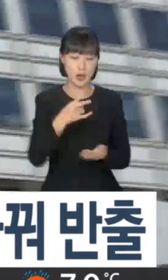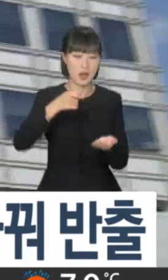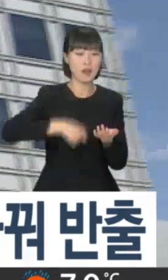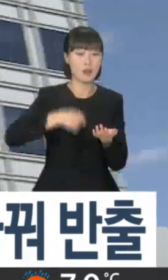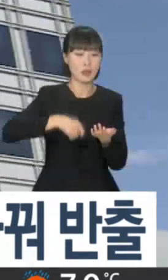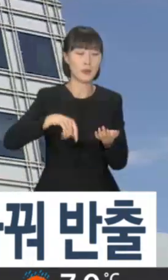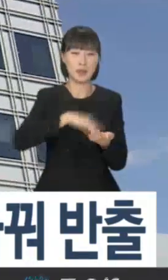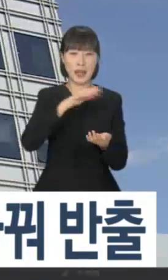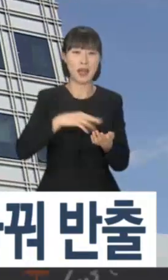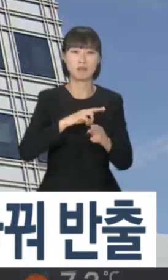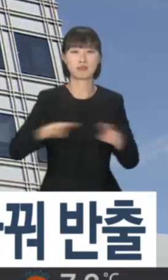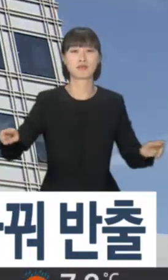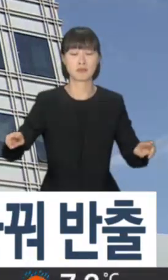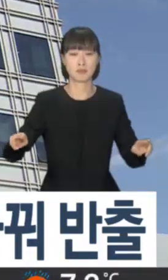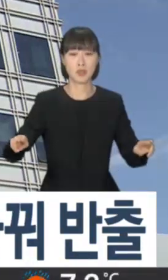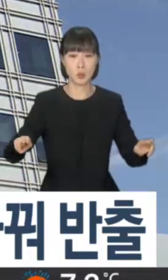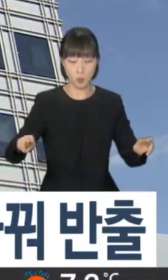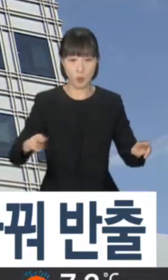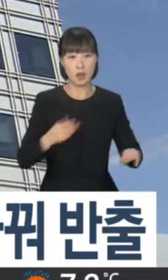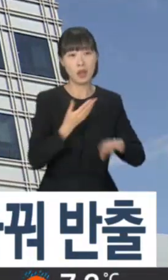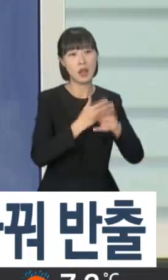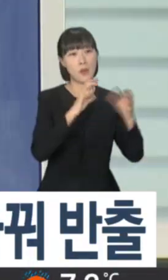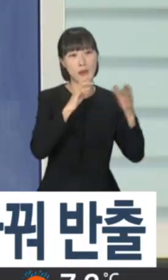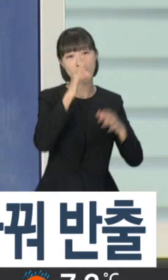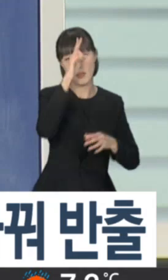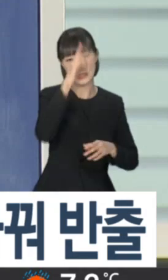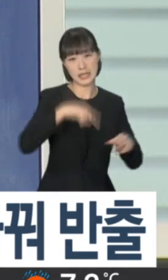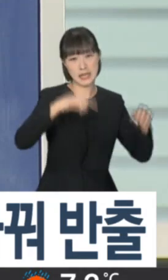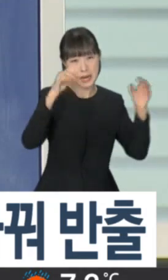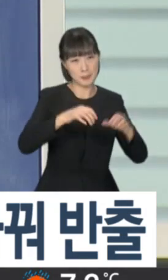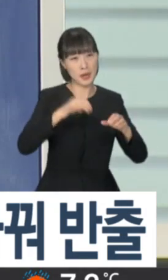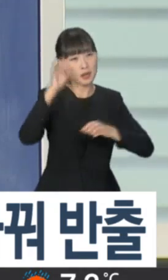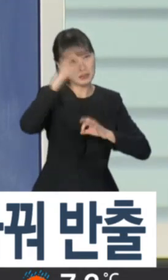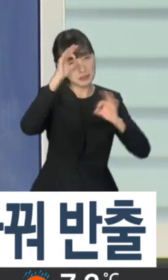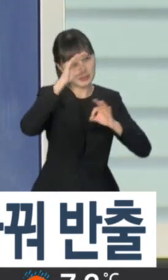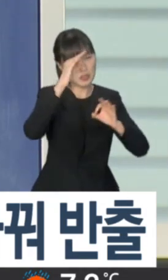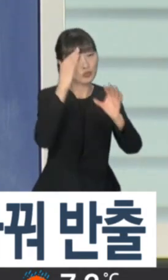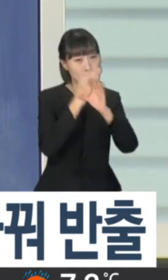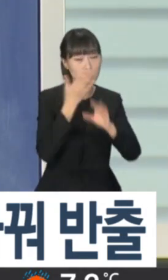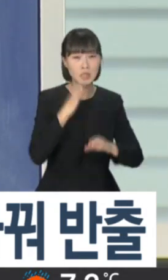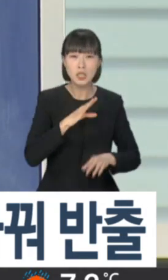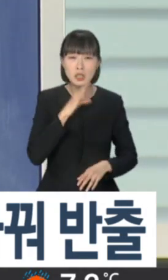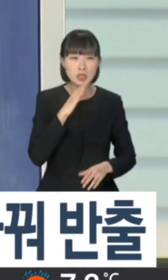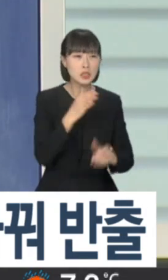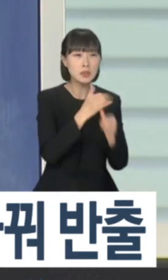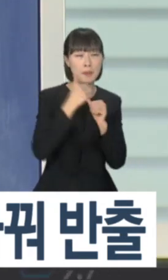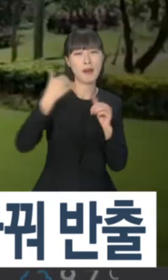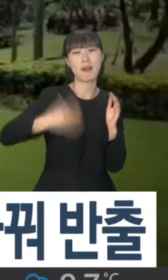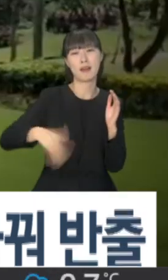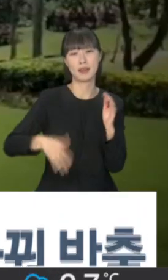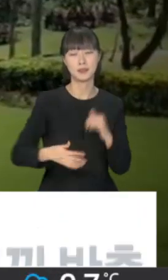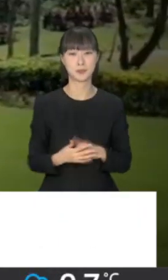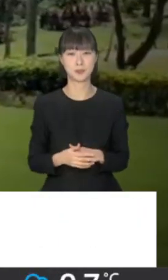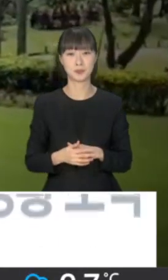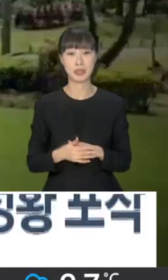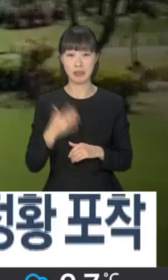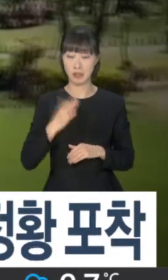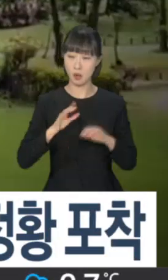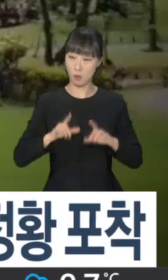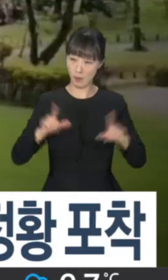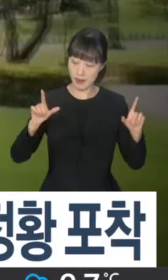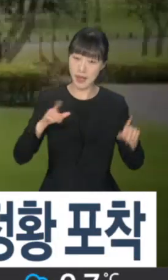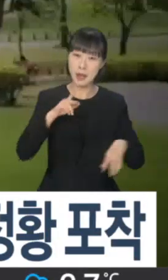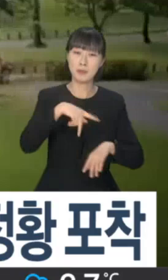무효화하고 인터폴 적색 수배를 내려 추적하고 있지만 좀처럼 흔적을 찾지 못하고 있습니다 다만 올해